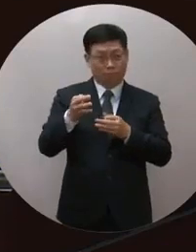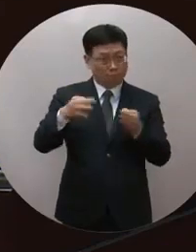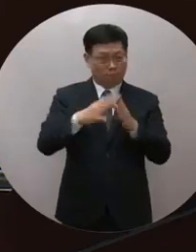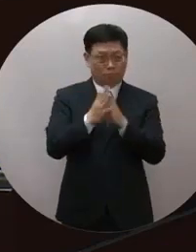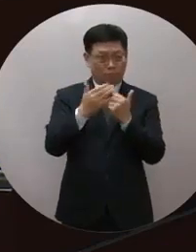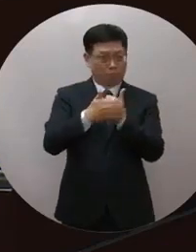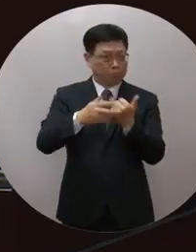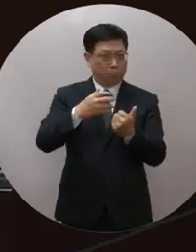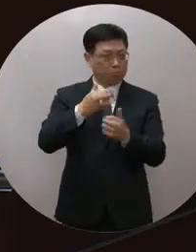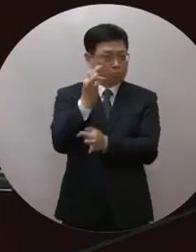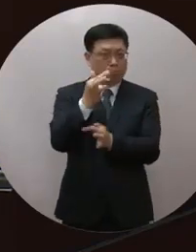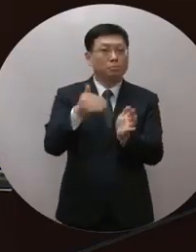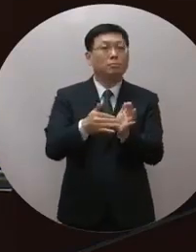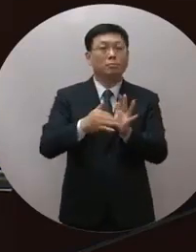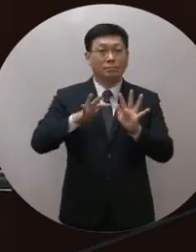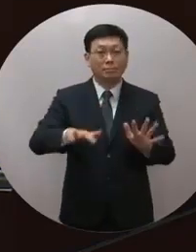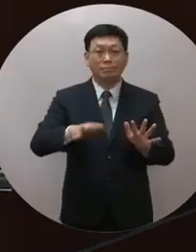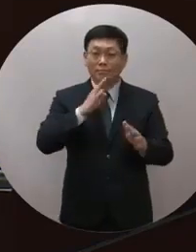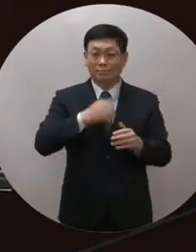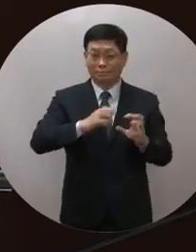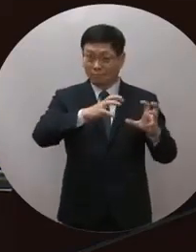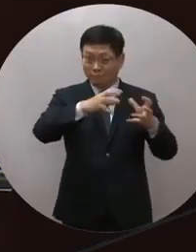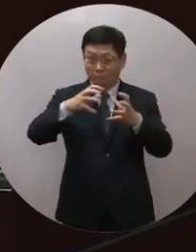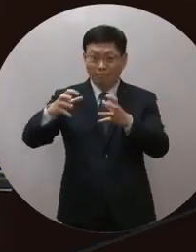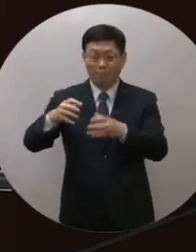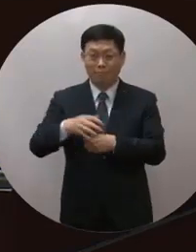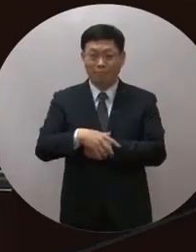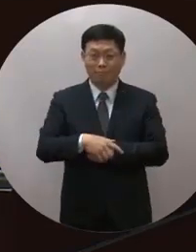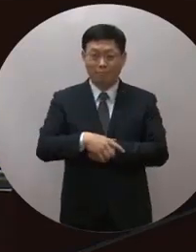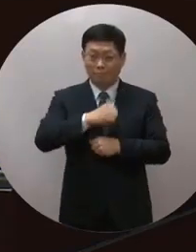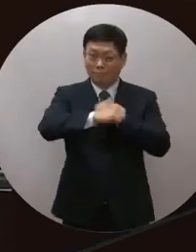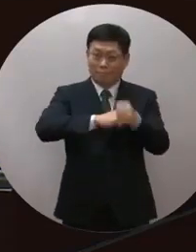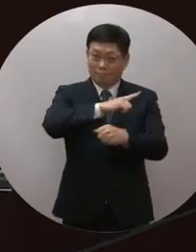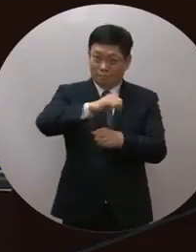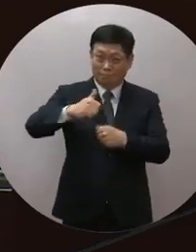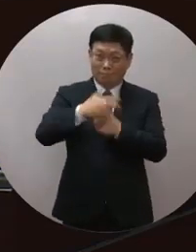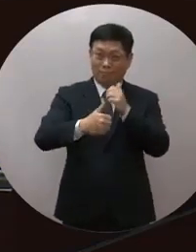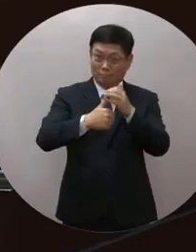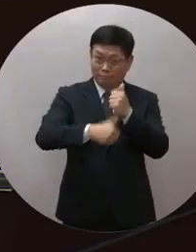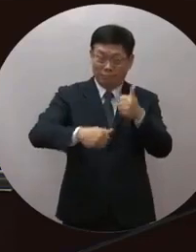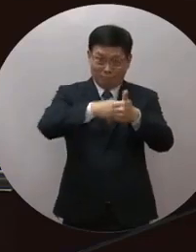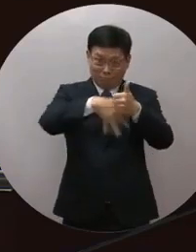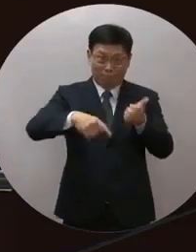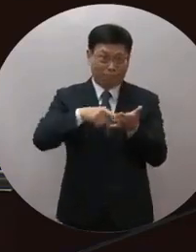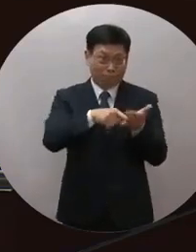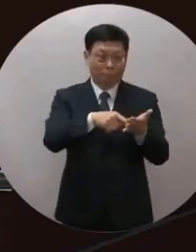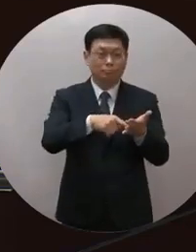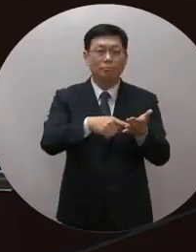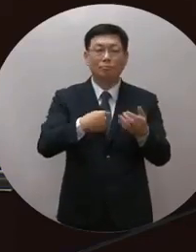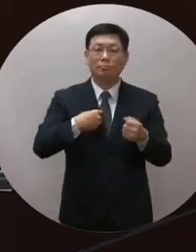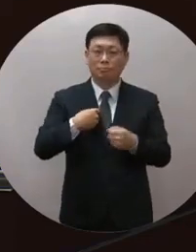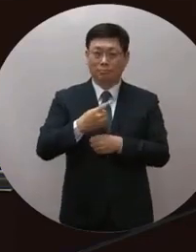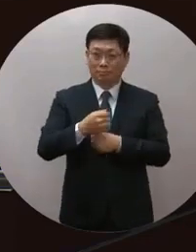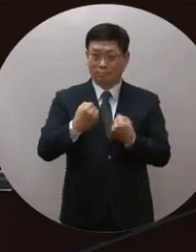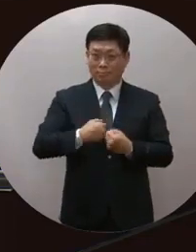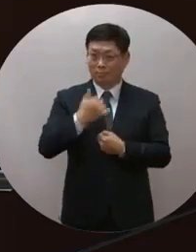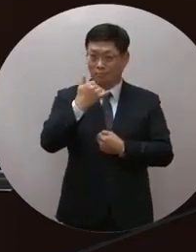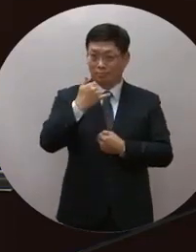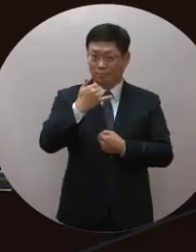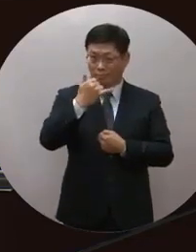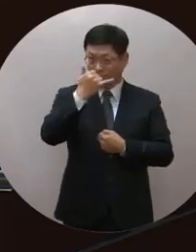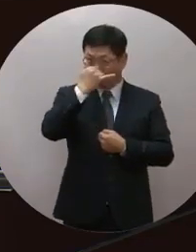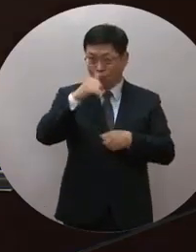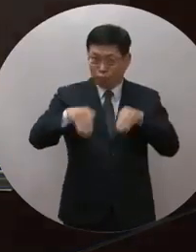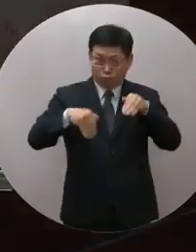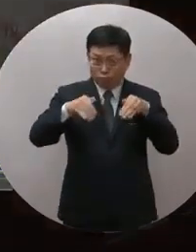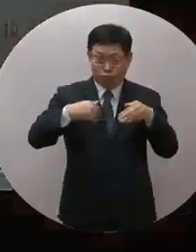业。目前已经向世界动物卫生组织申请可提议不